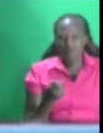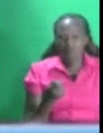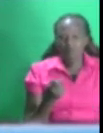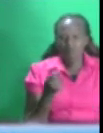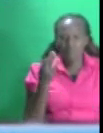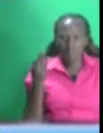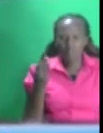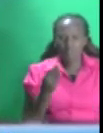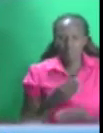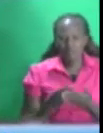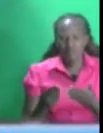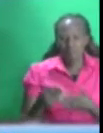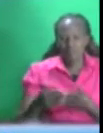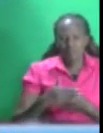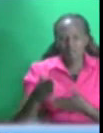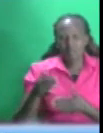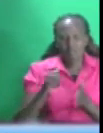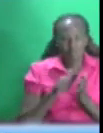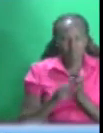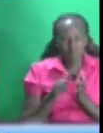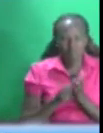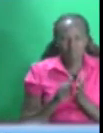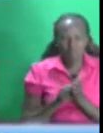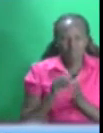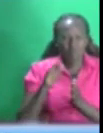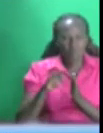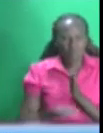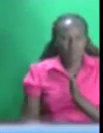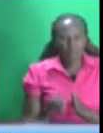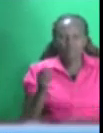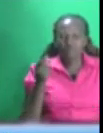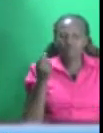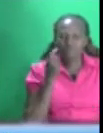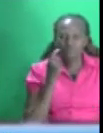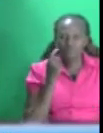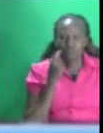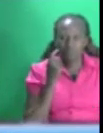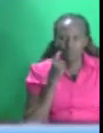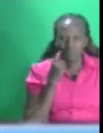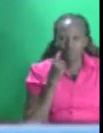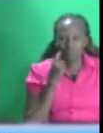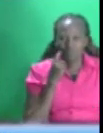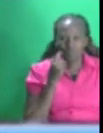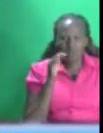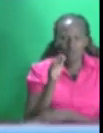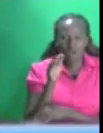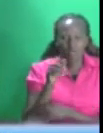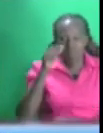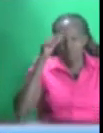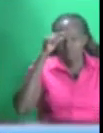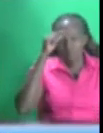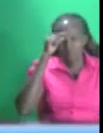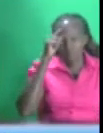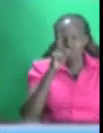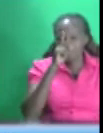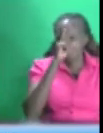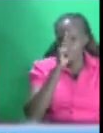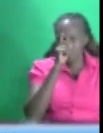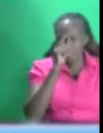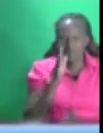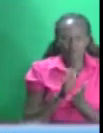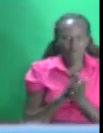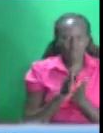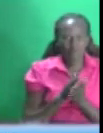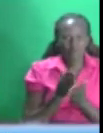machache yajayo huenda upungufu wa unga wa mahindi madukani ukashuhudiwa. Ombi limetolewa kwa serikali kuchukua hatua za haraka